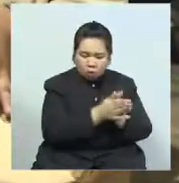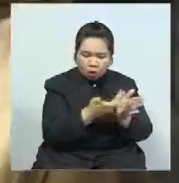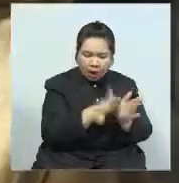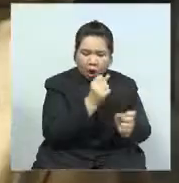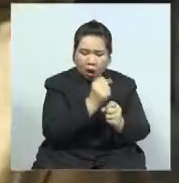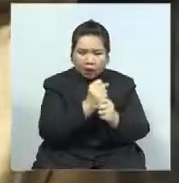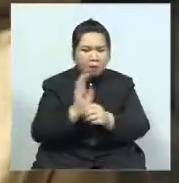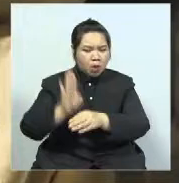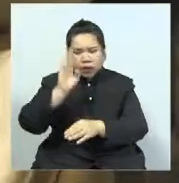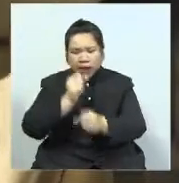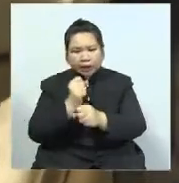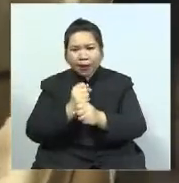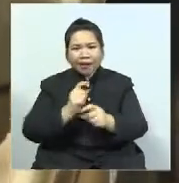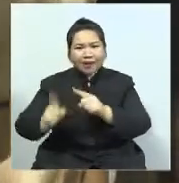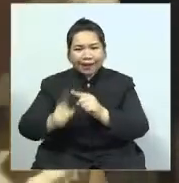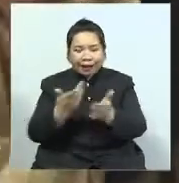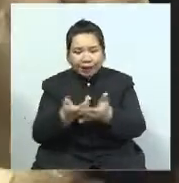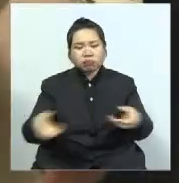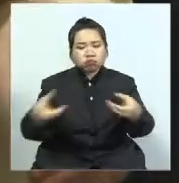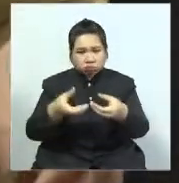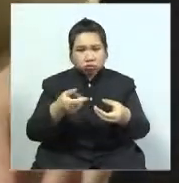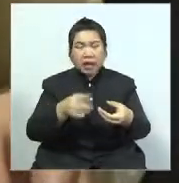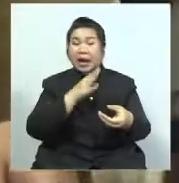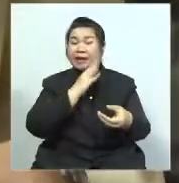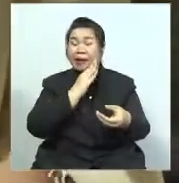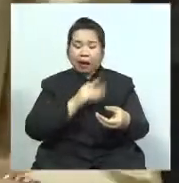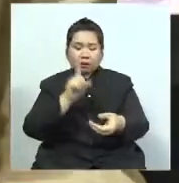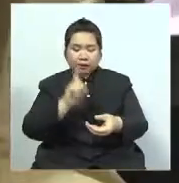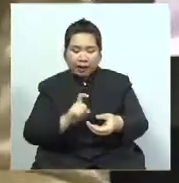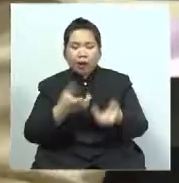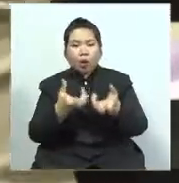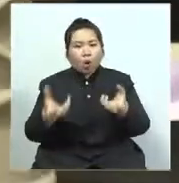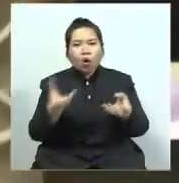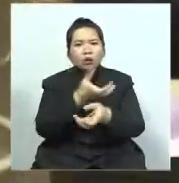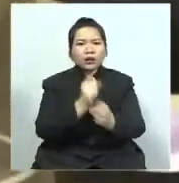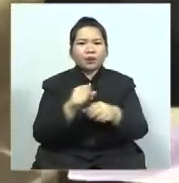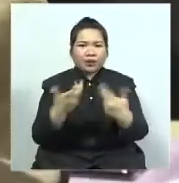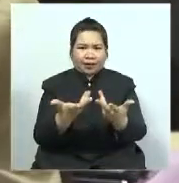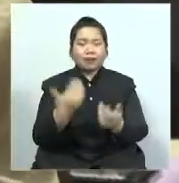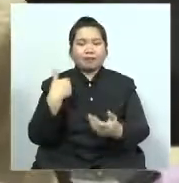คู่รวมถึงจัดการมรดกหากฝ่ายหนึ่งฝ่ายใดเสียชีวิตด้วยค่ะ